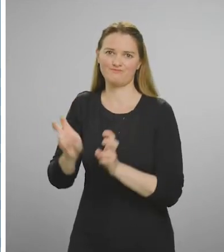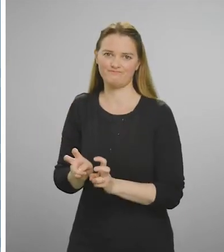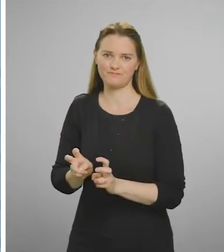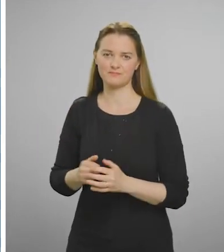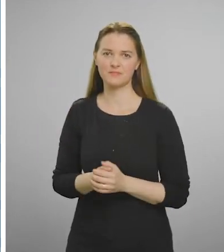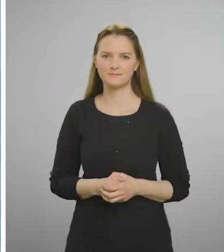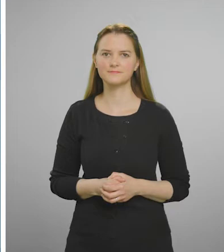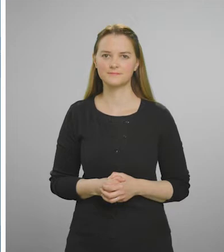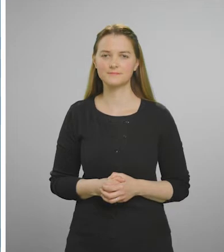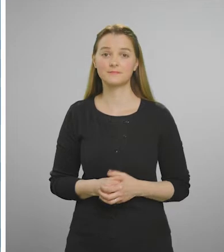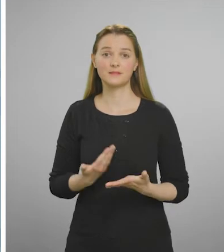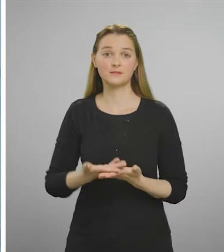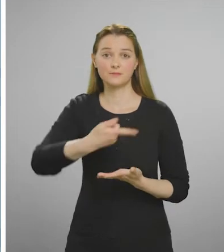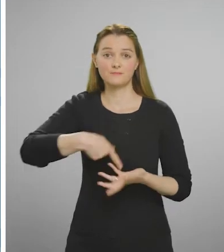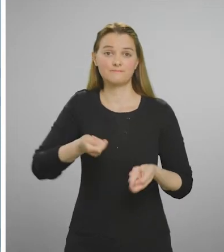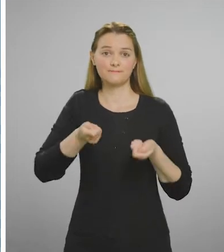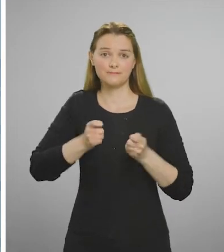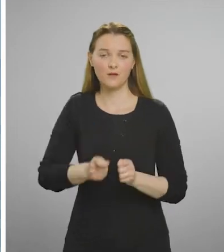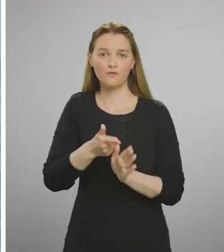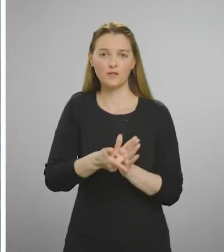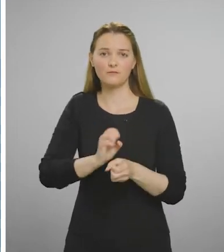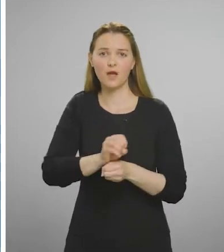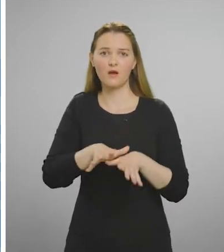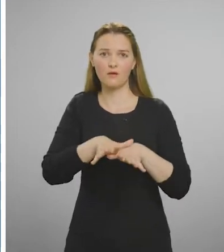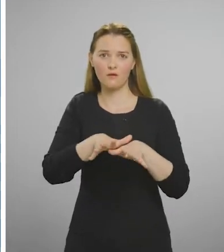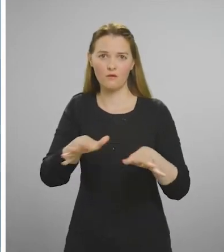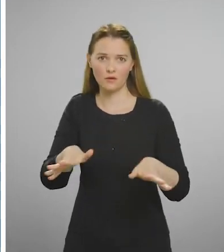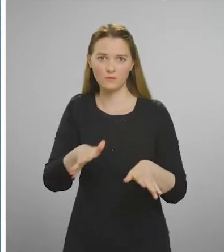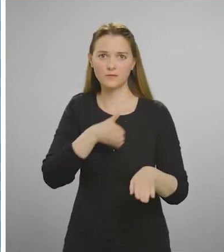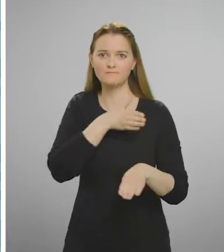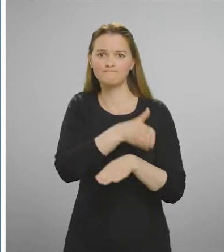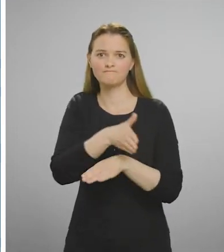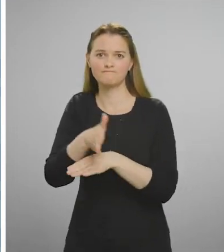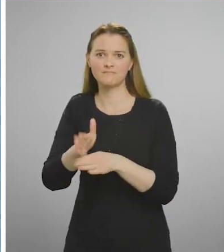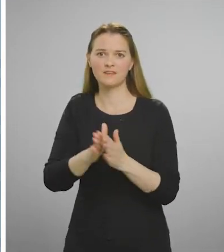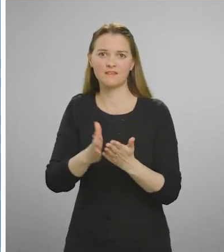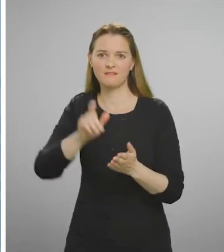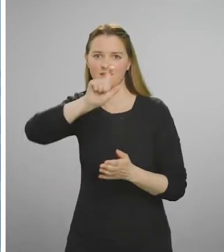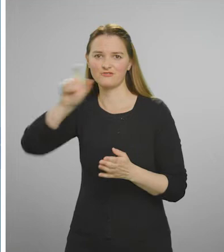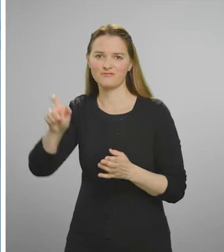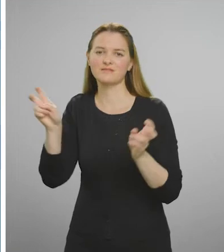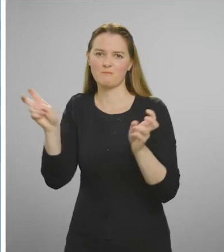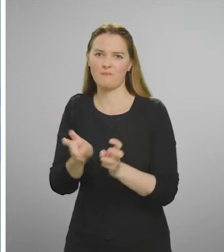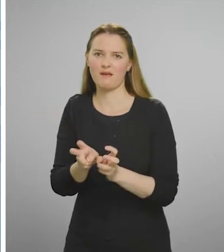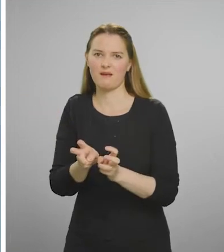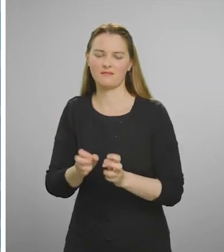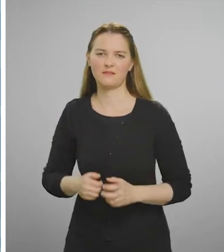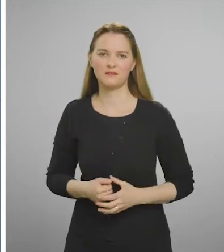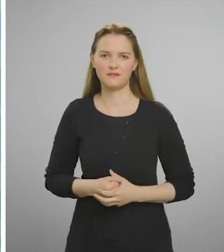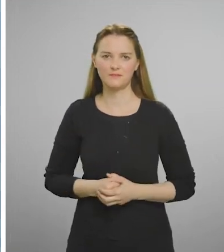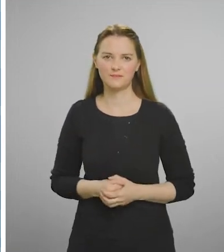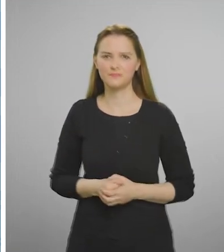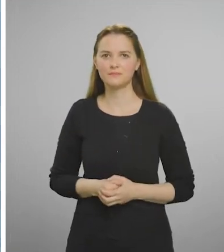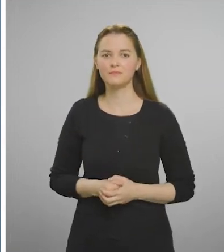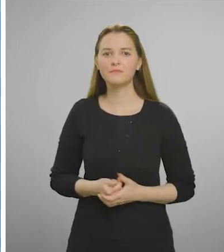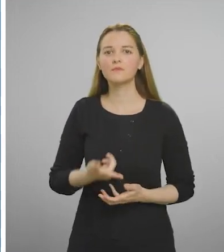iznosi 9%. Stoga možemo zaključiti da je za vrijeme pandemije broj posjeta knjižnicama ipak opao. Osobe koje